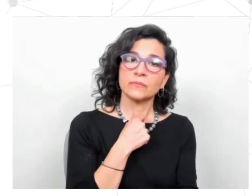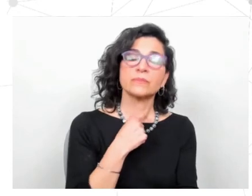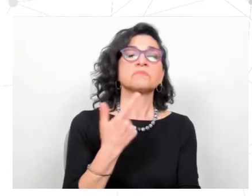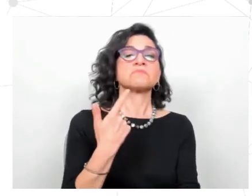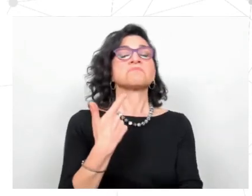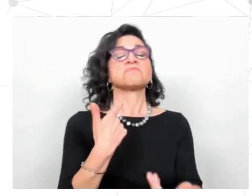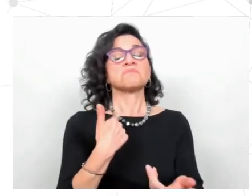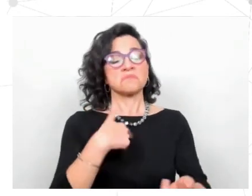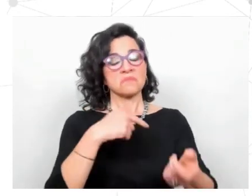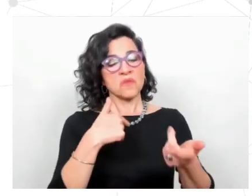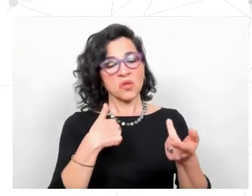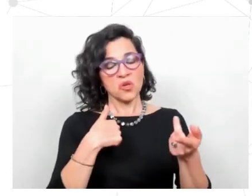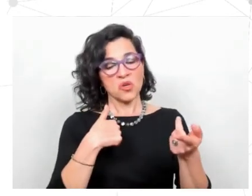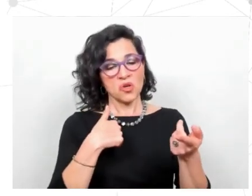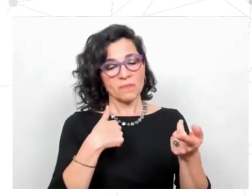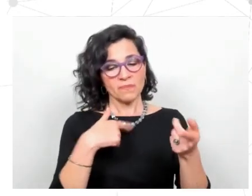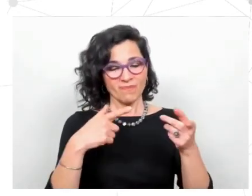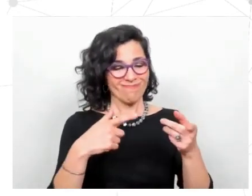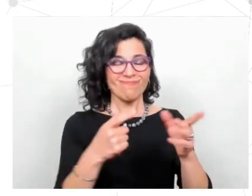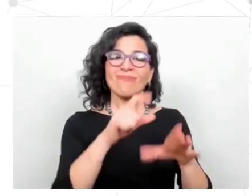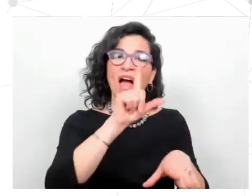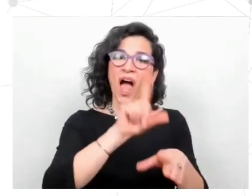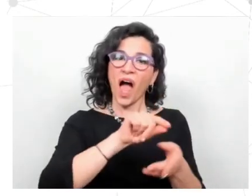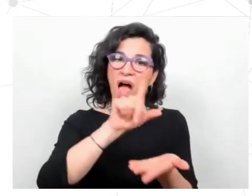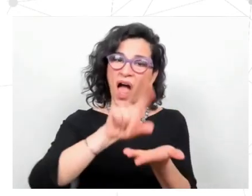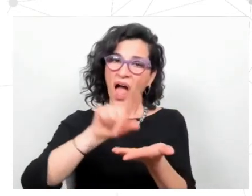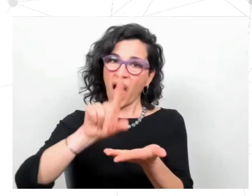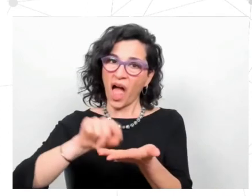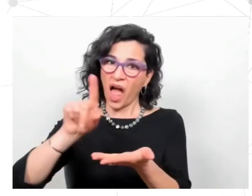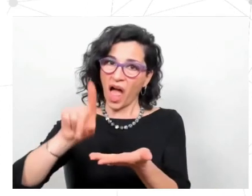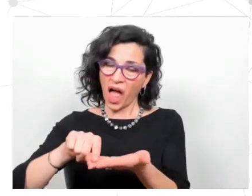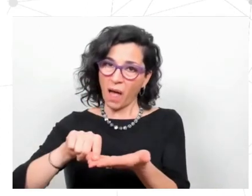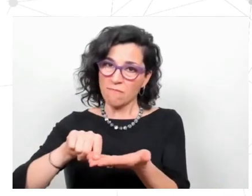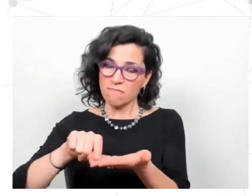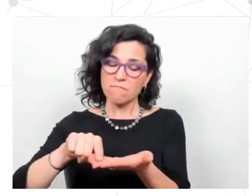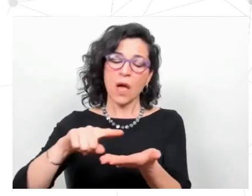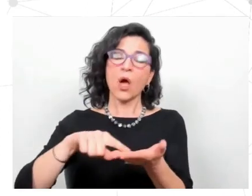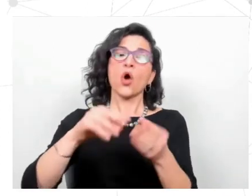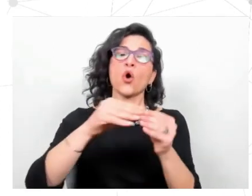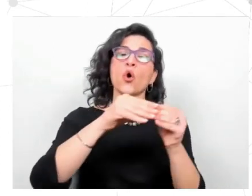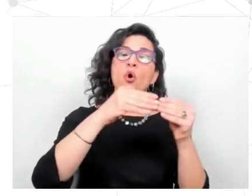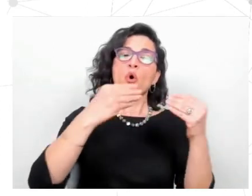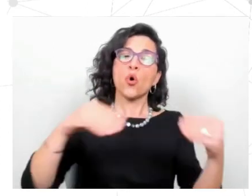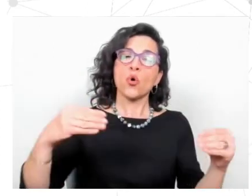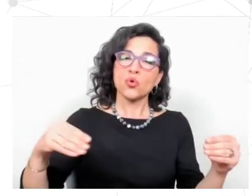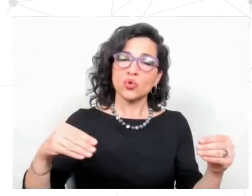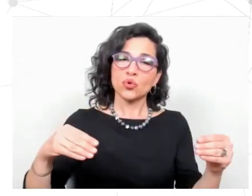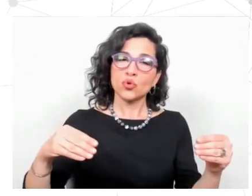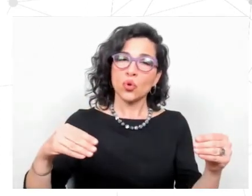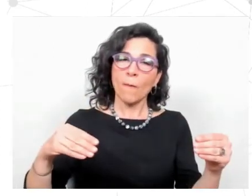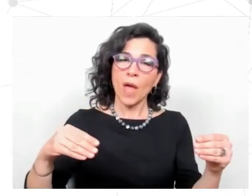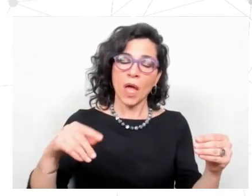strutturazione di applicativi e di strumenti sicuramente progettati tenendo in